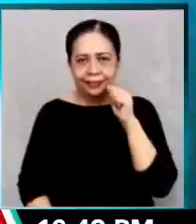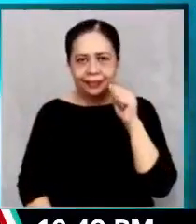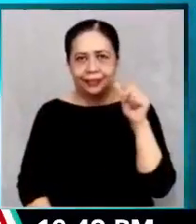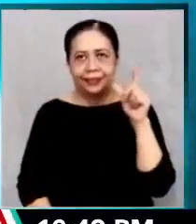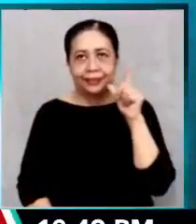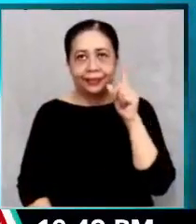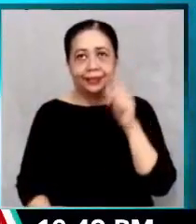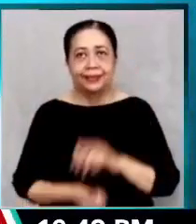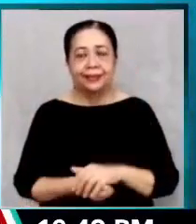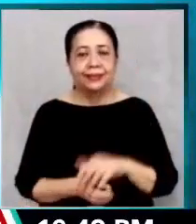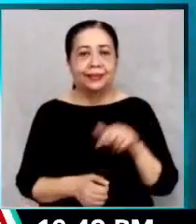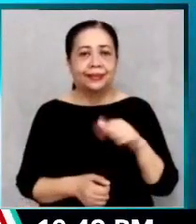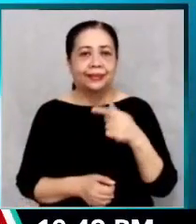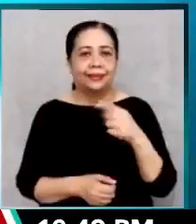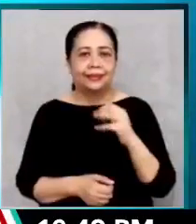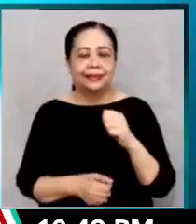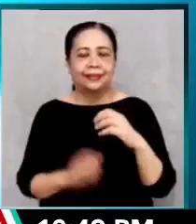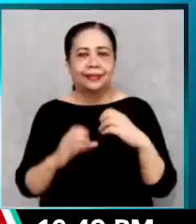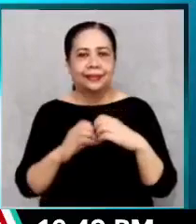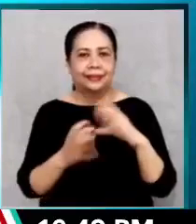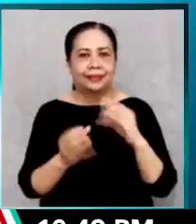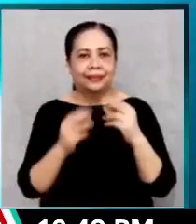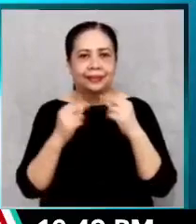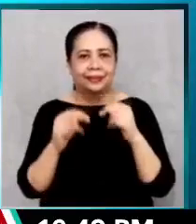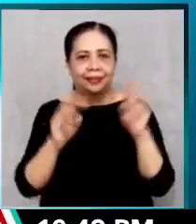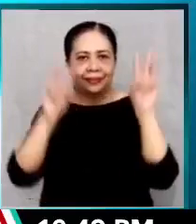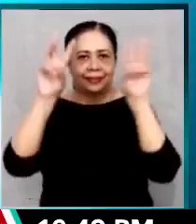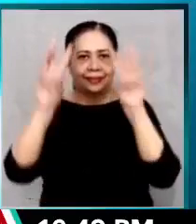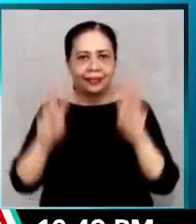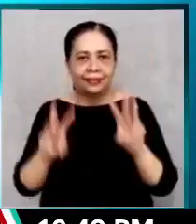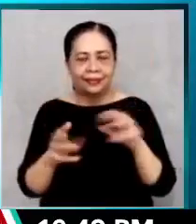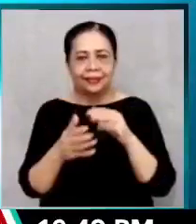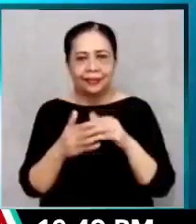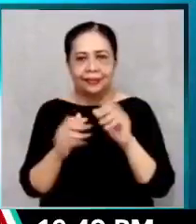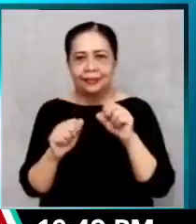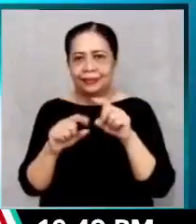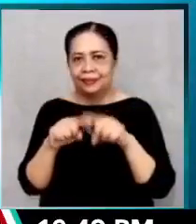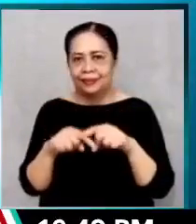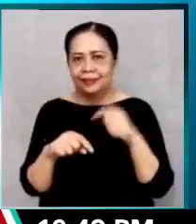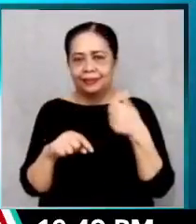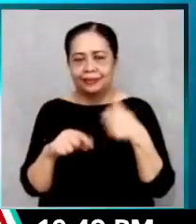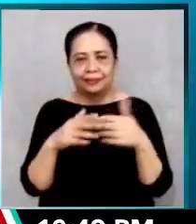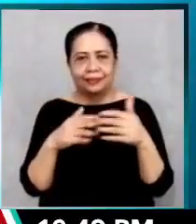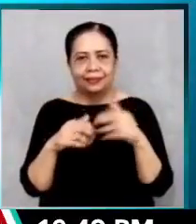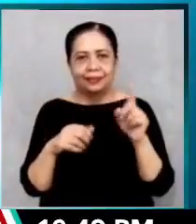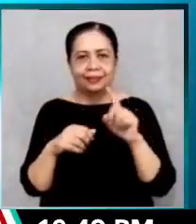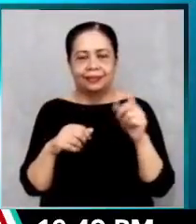Ito ang GMA Integrated News Weather Center. Maasahan anuman ang panahon.